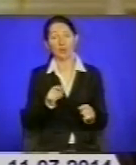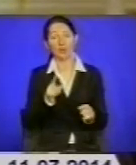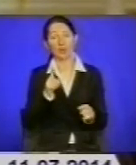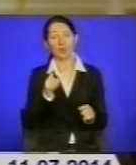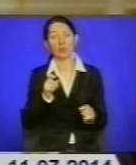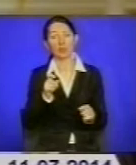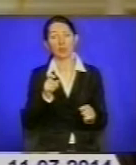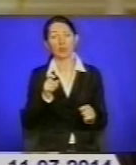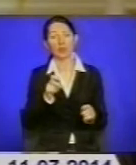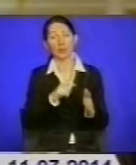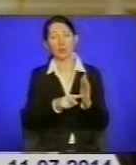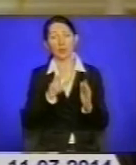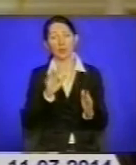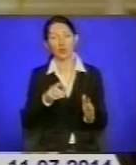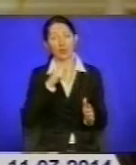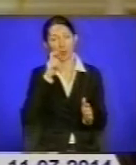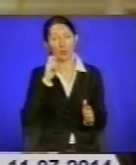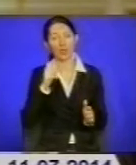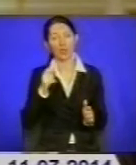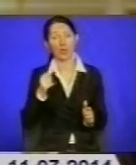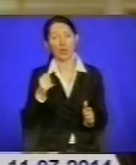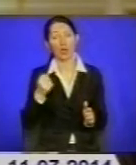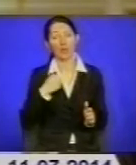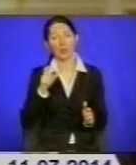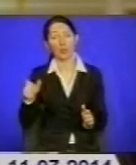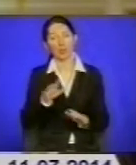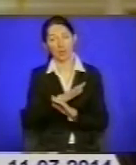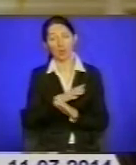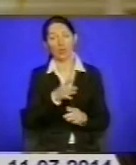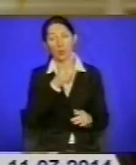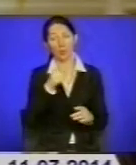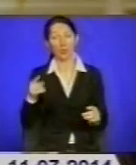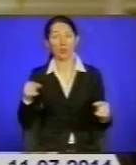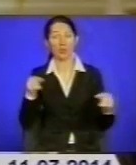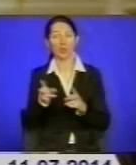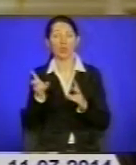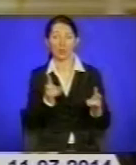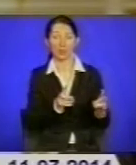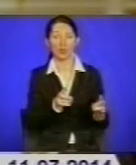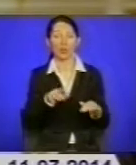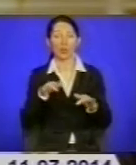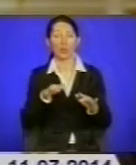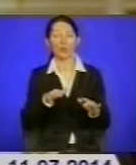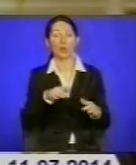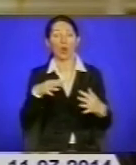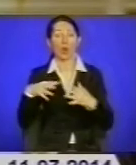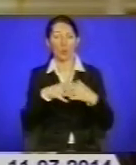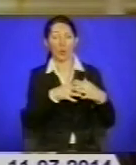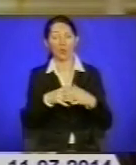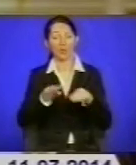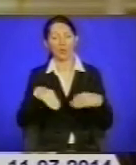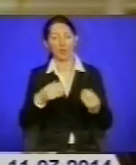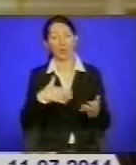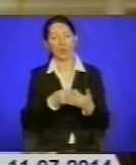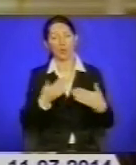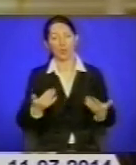українських військовослужбовців під час антитерористичної операції віддали своє життя. І саме за це віддали